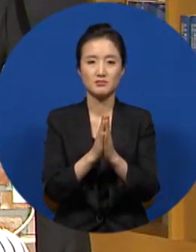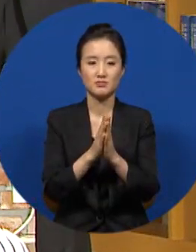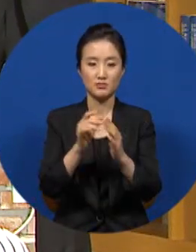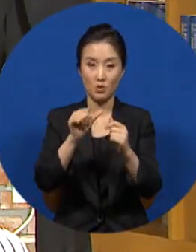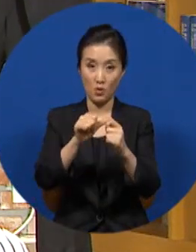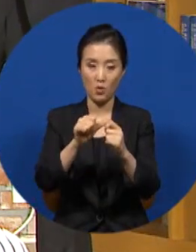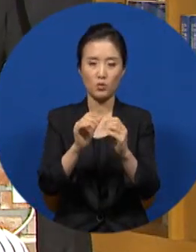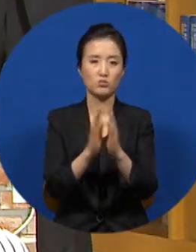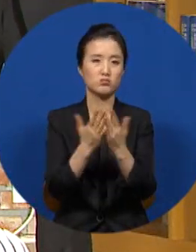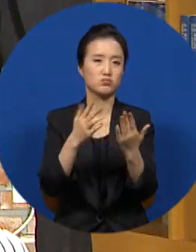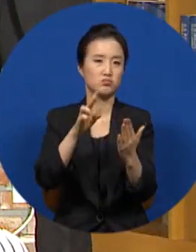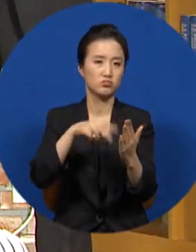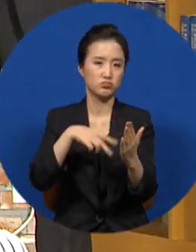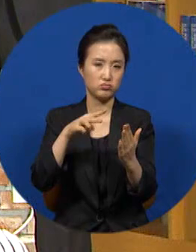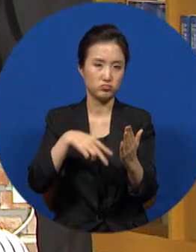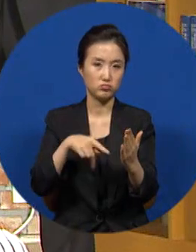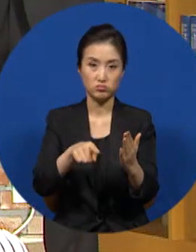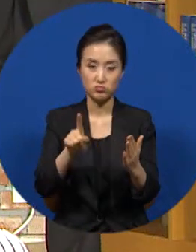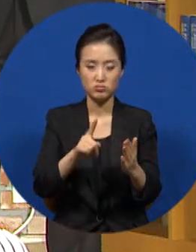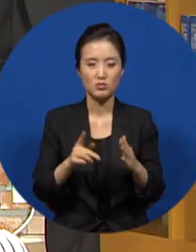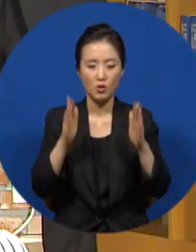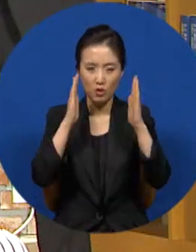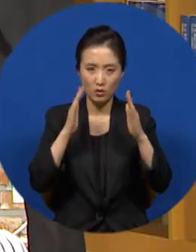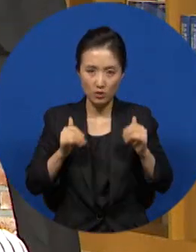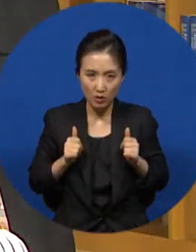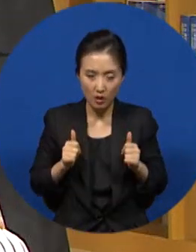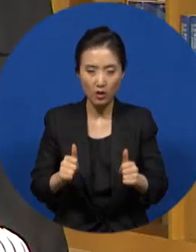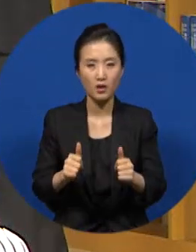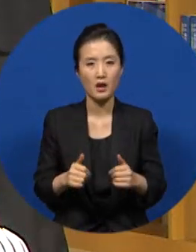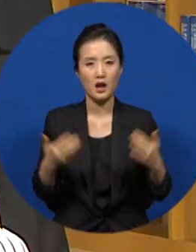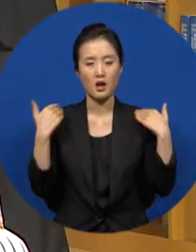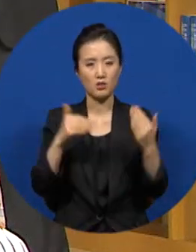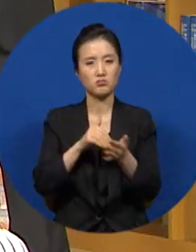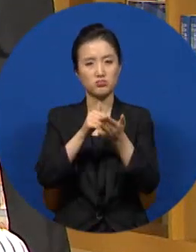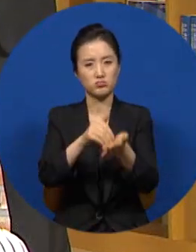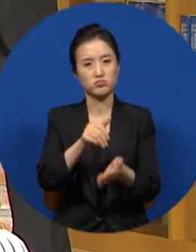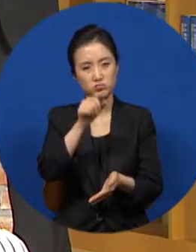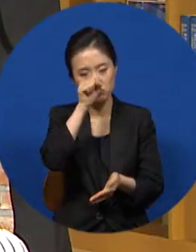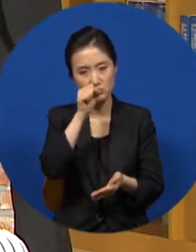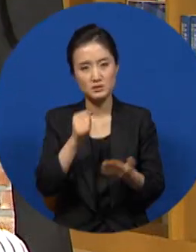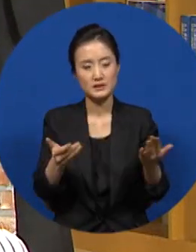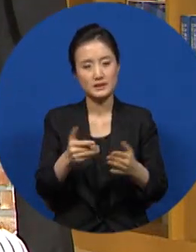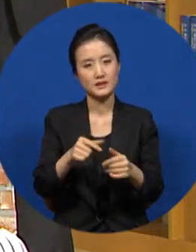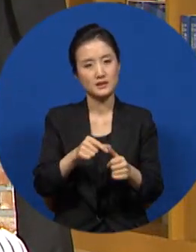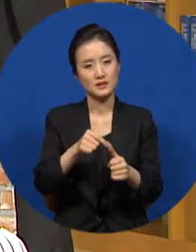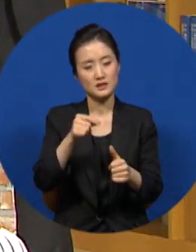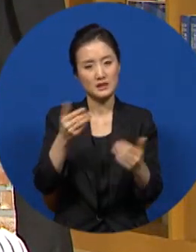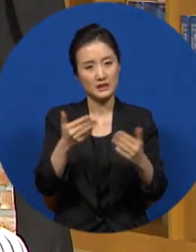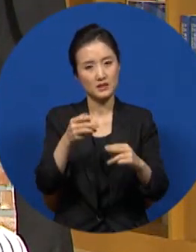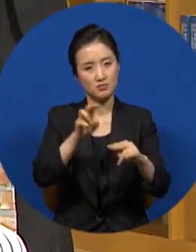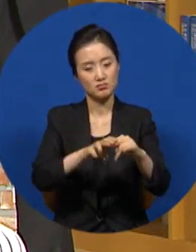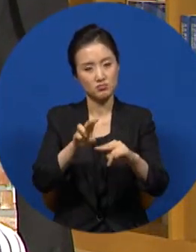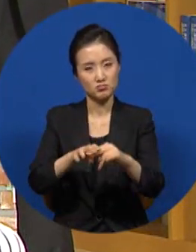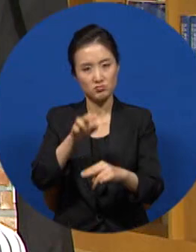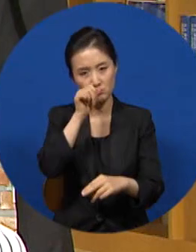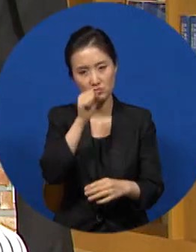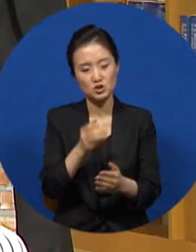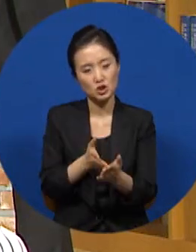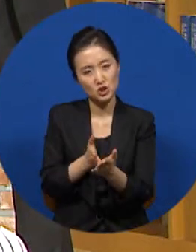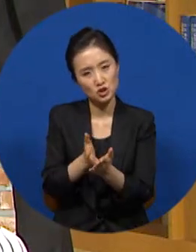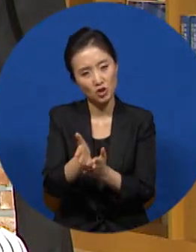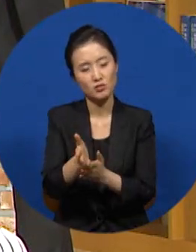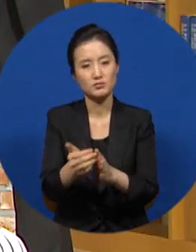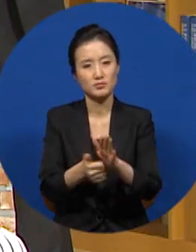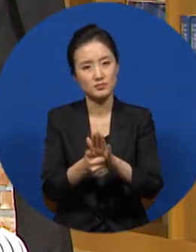거 열심히 공부를 해서 좋은 학교를 가고 좋은 직장을 구하거나 전문가의 길을 가면은 좀 더